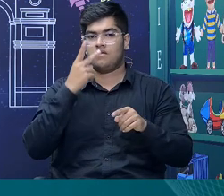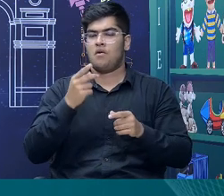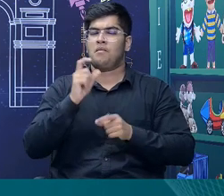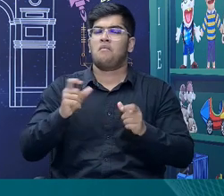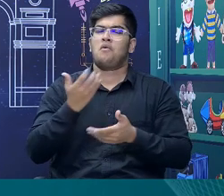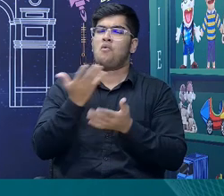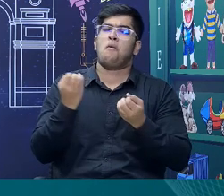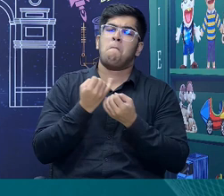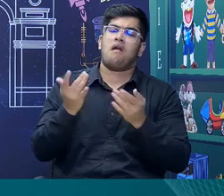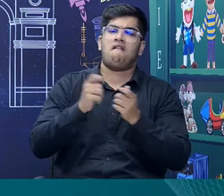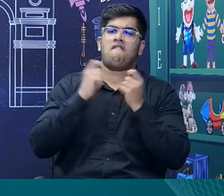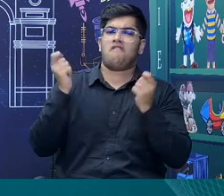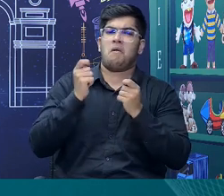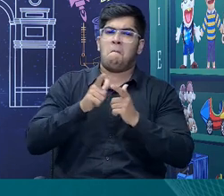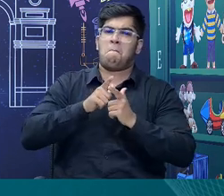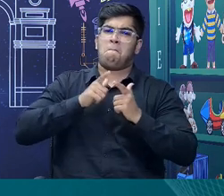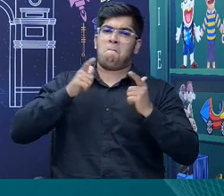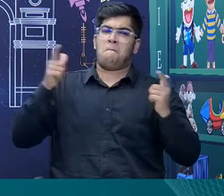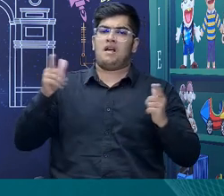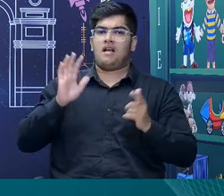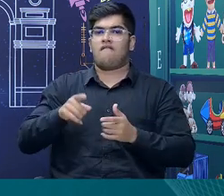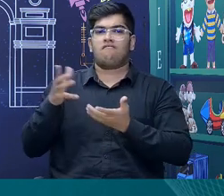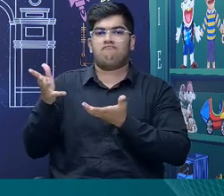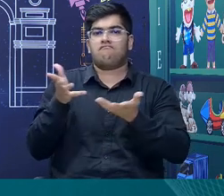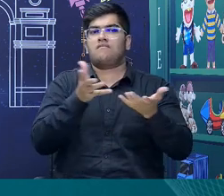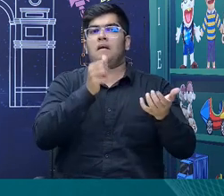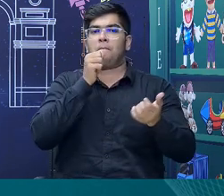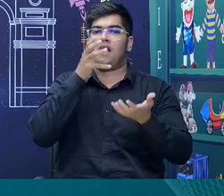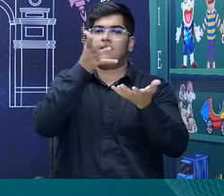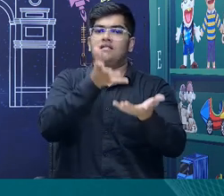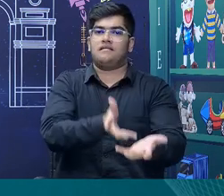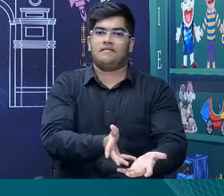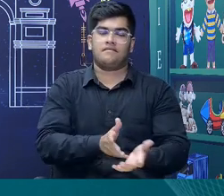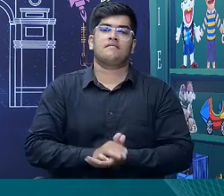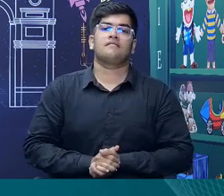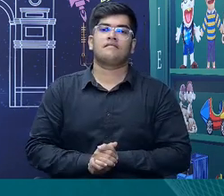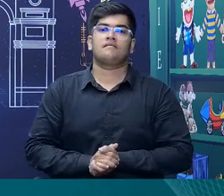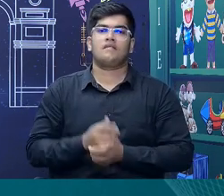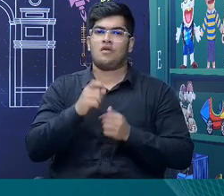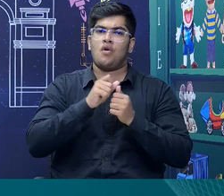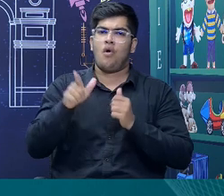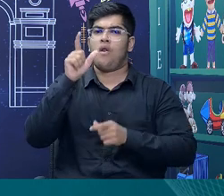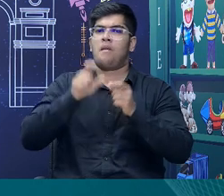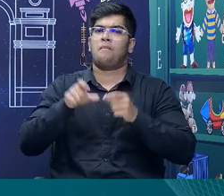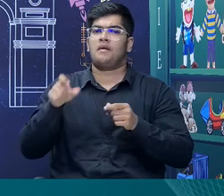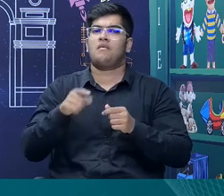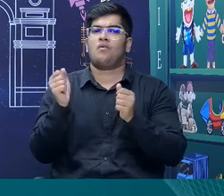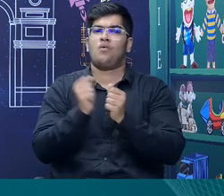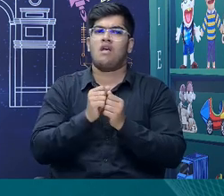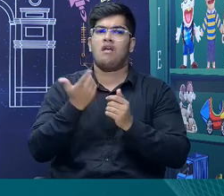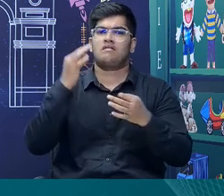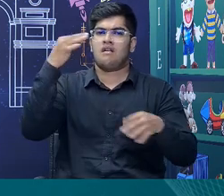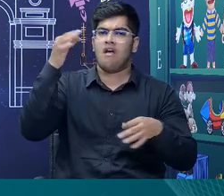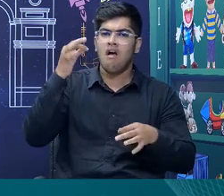धूमधाम से विसर्जन के लिए ले जय जा रहा है और सभी लोग हैं सब लोग नाच रहे हैं